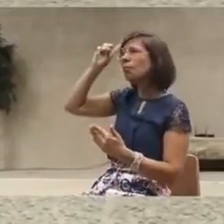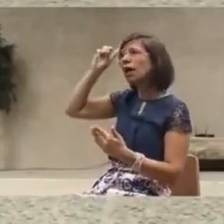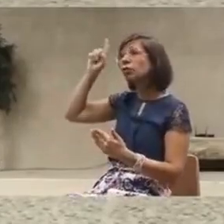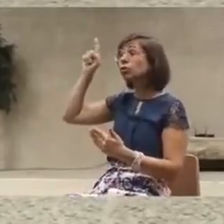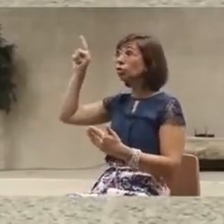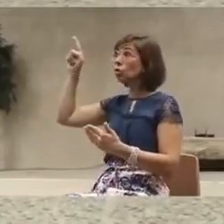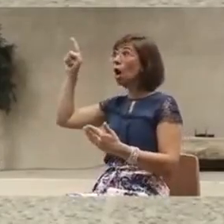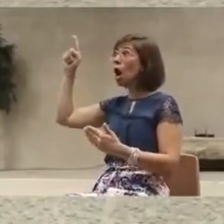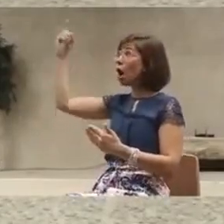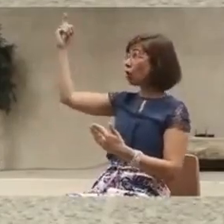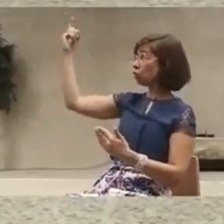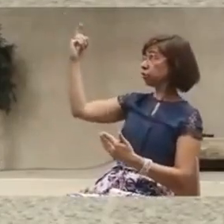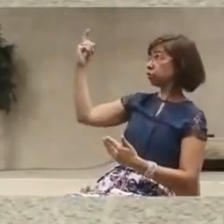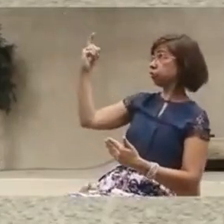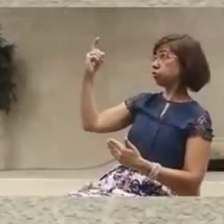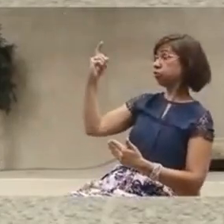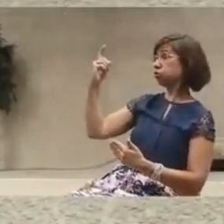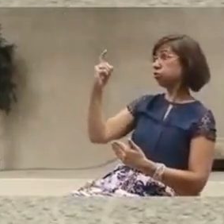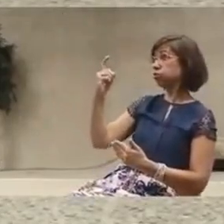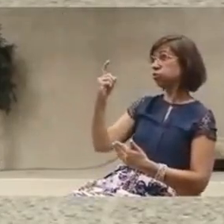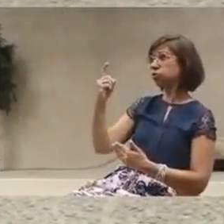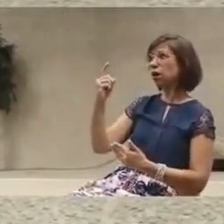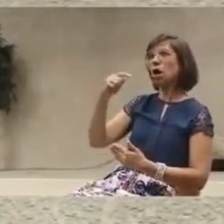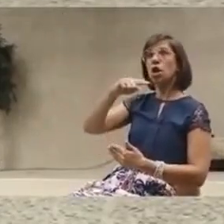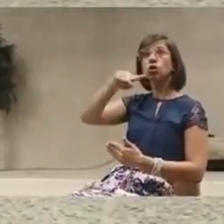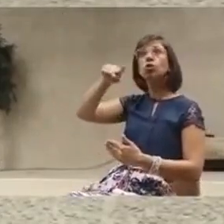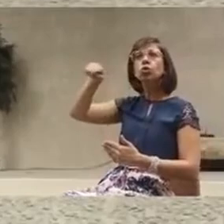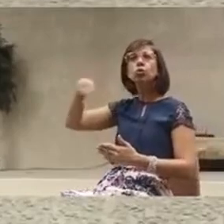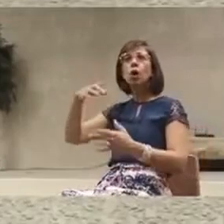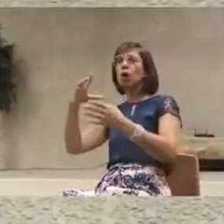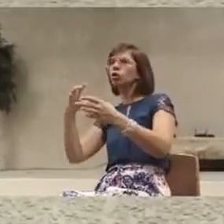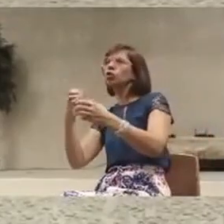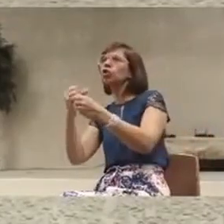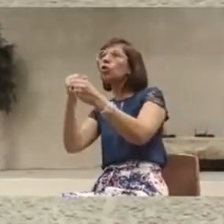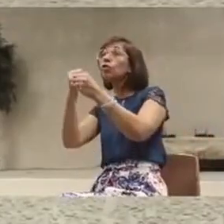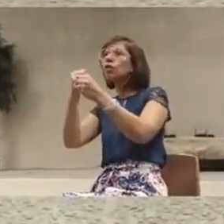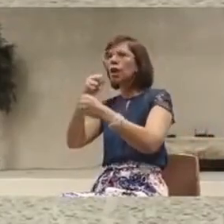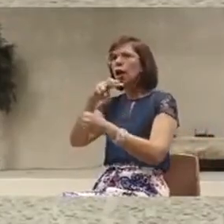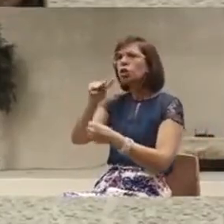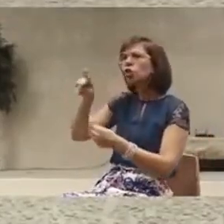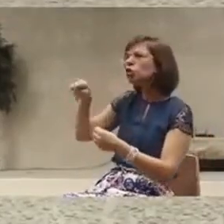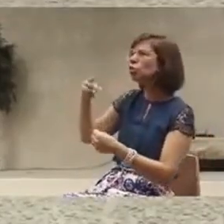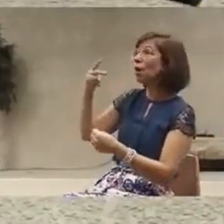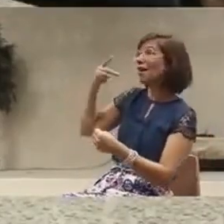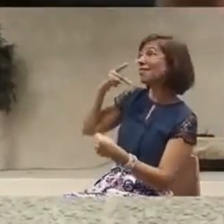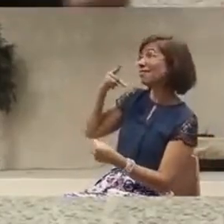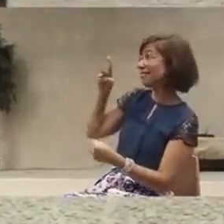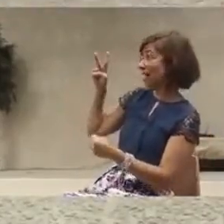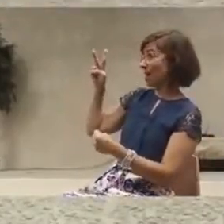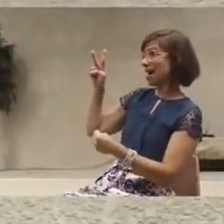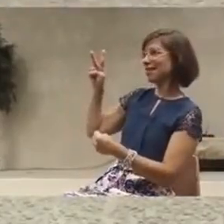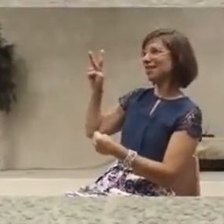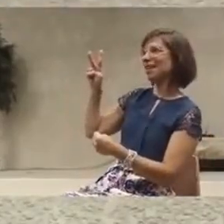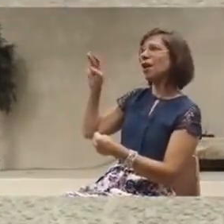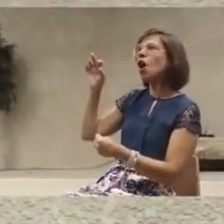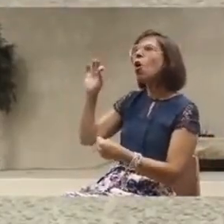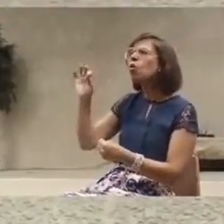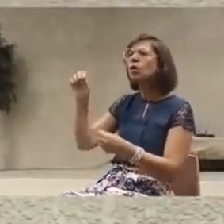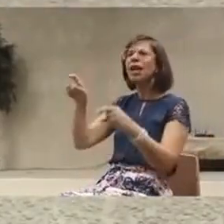nous chercher, parce que tu nous as sauvés. Oh, parce que nous t'appartenons, que même dans le désert, nous pouvons te